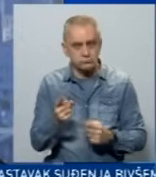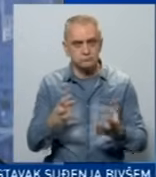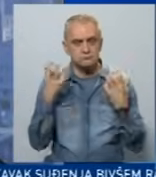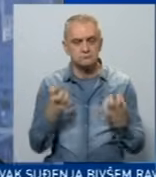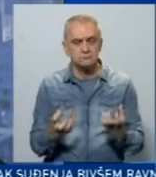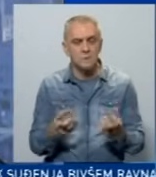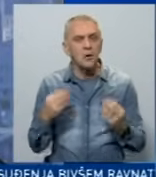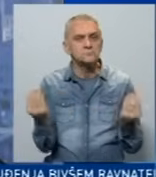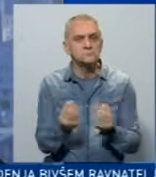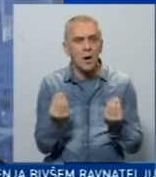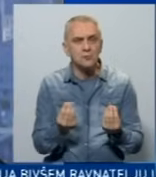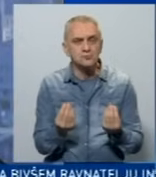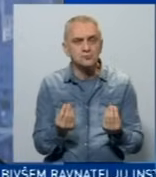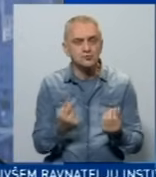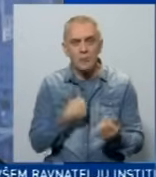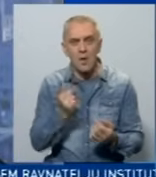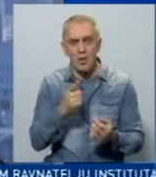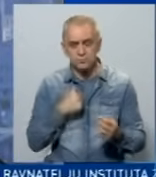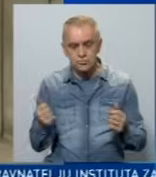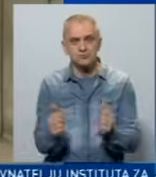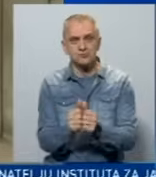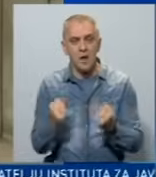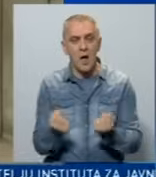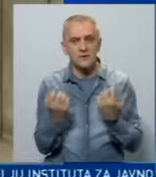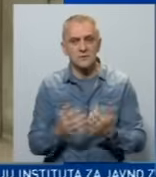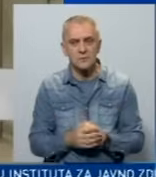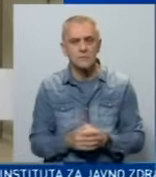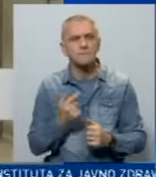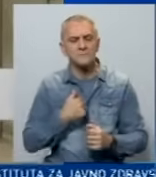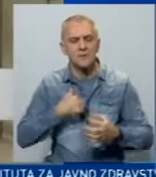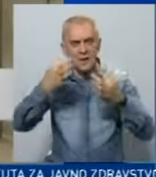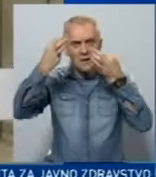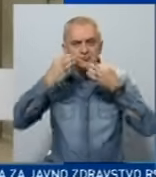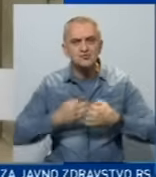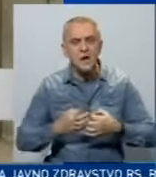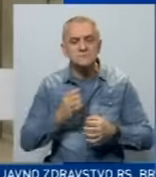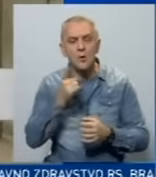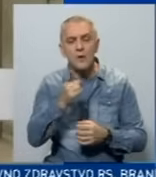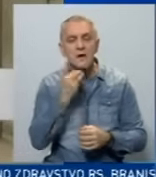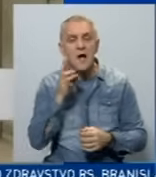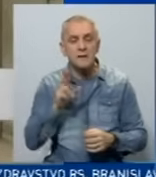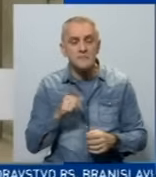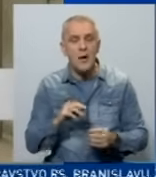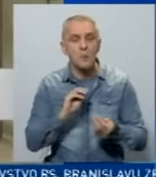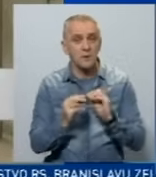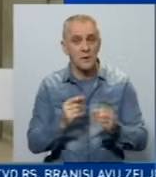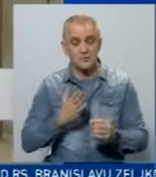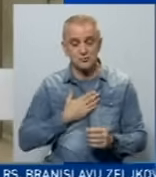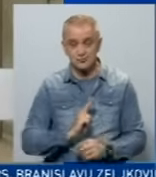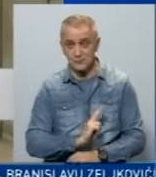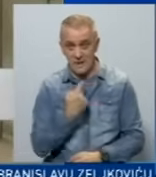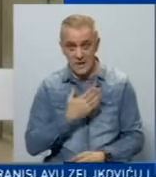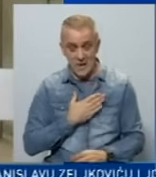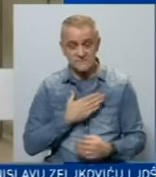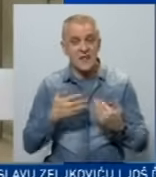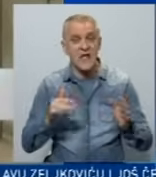zapitaju zašto i mi zapravo nismo aktivniji. Zaista mi je čast da oni kada imaju problem zovu nas sa javnog servisa Bosne